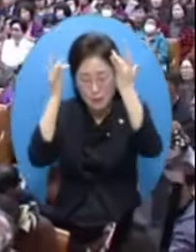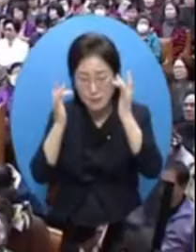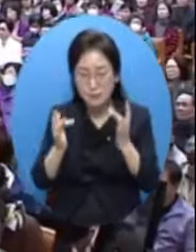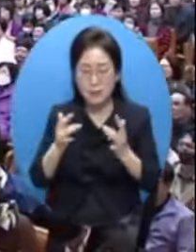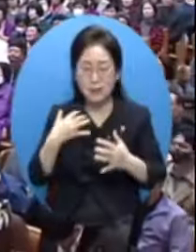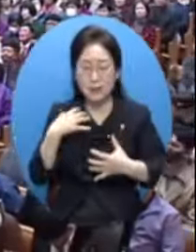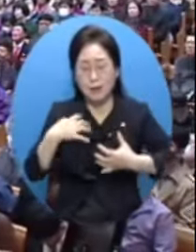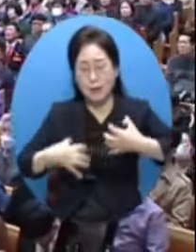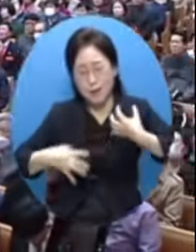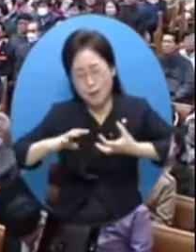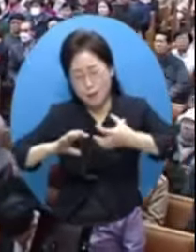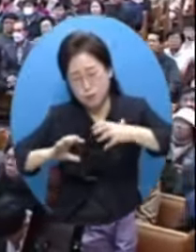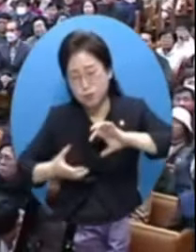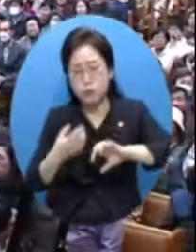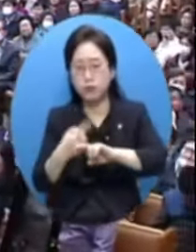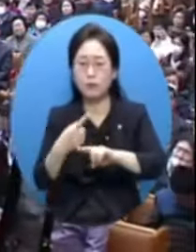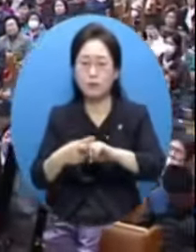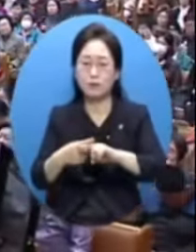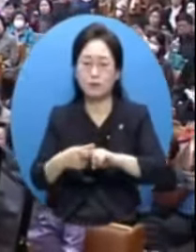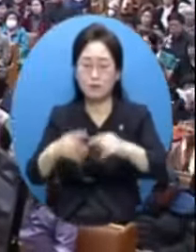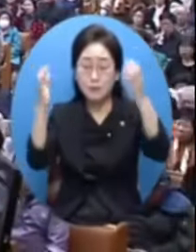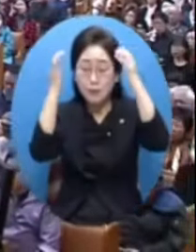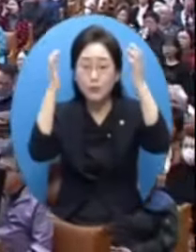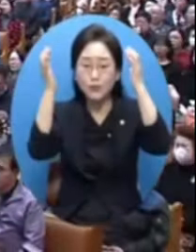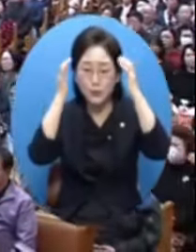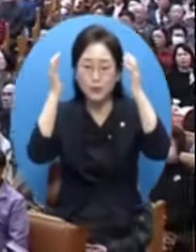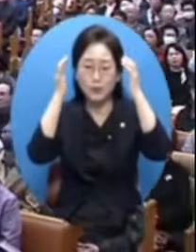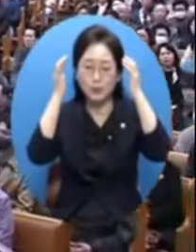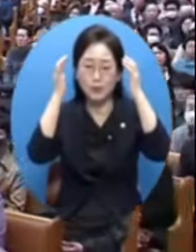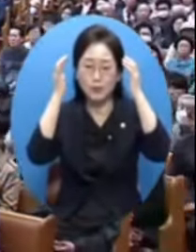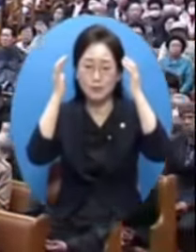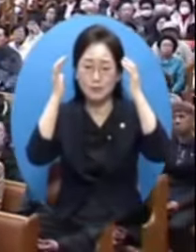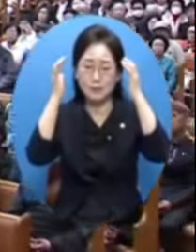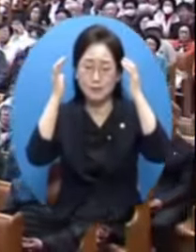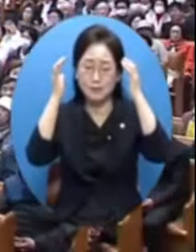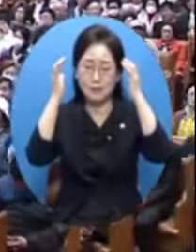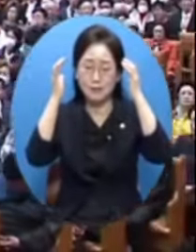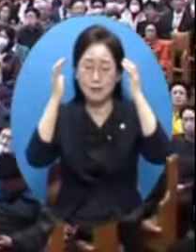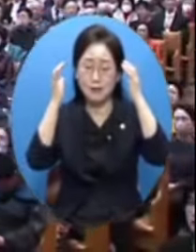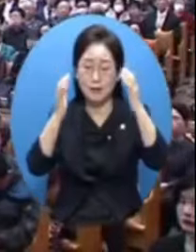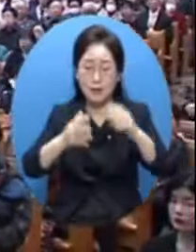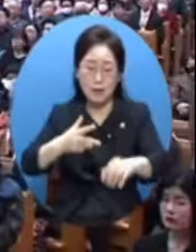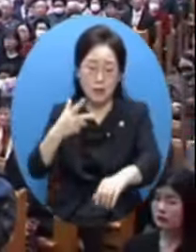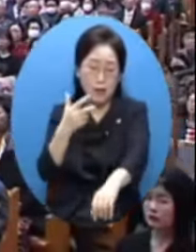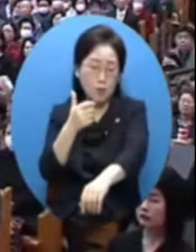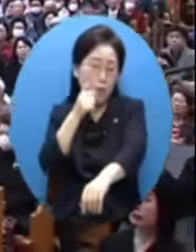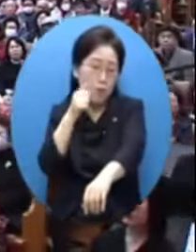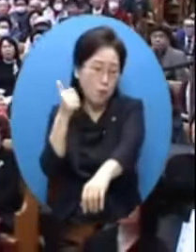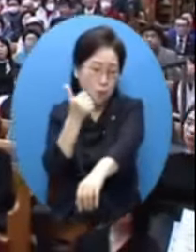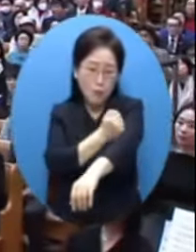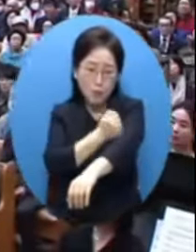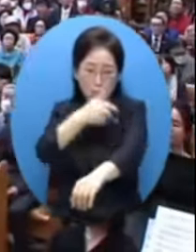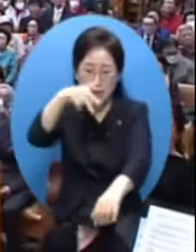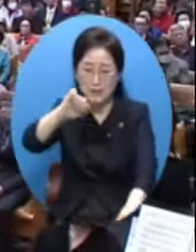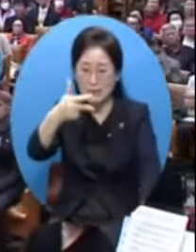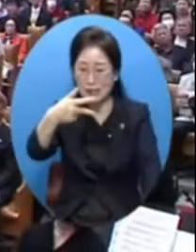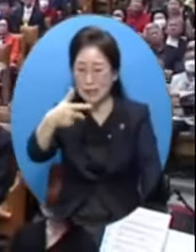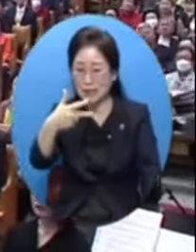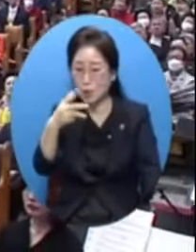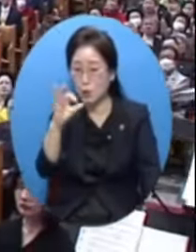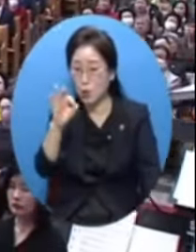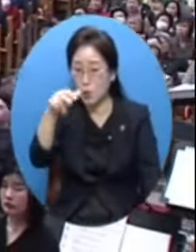온몸을 비틀며 고통 가운데 이 몰피를 맞아도 진통제를 맞아도 진통제가 듣지